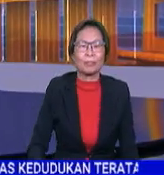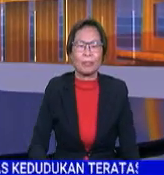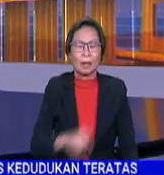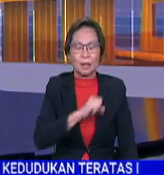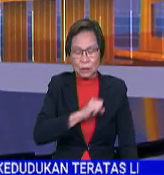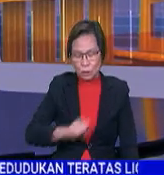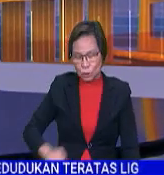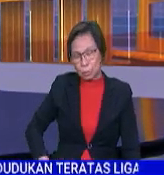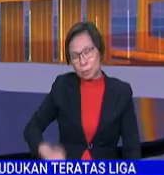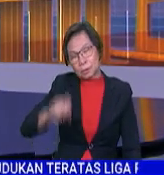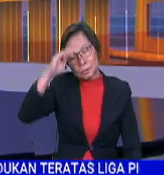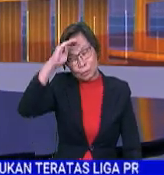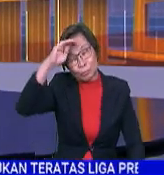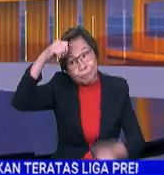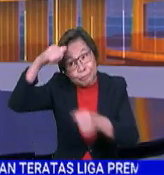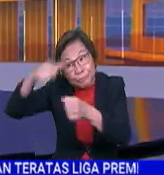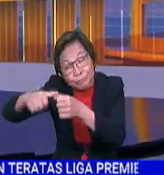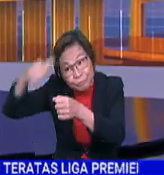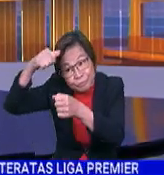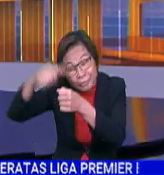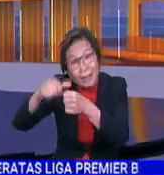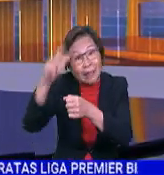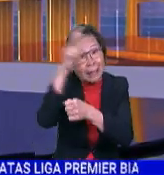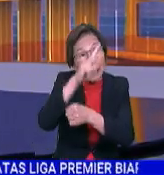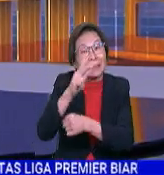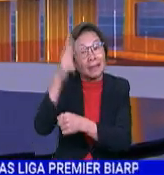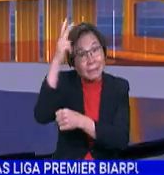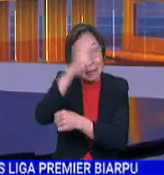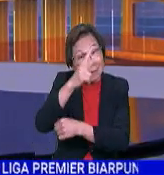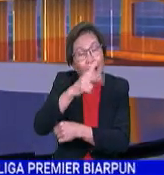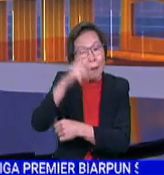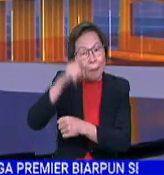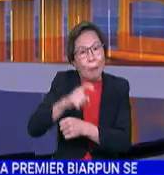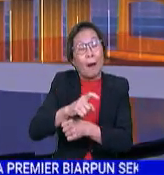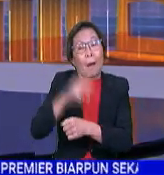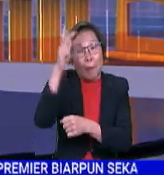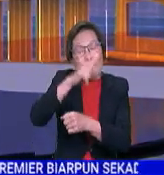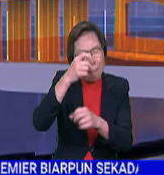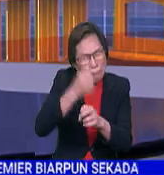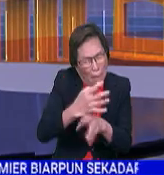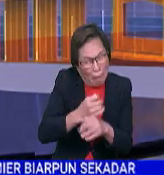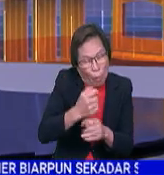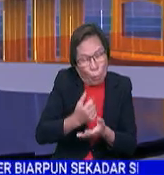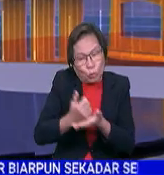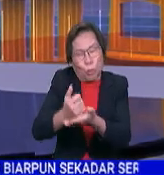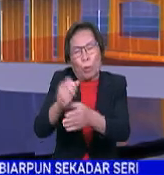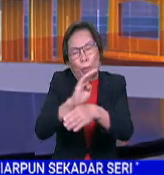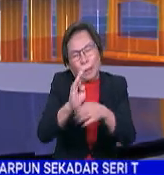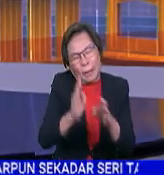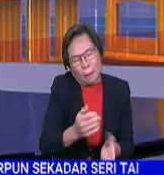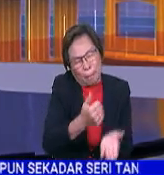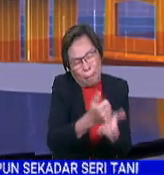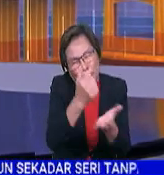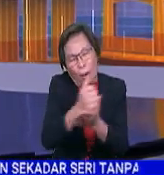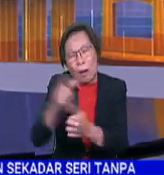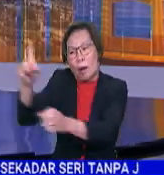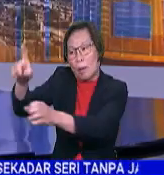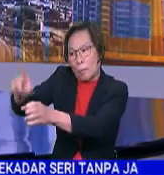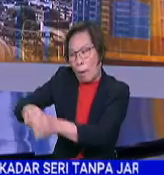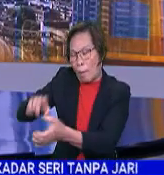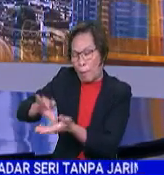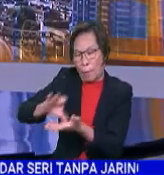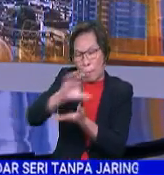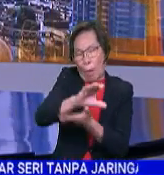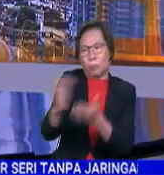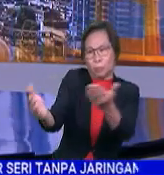Sultan Ibrahim turut mengingatkan kerajaan agar perlu bekerja keras untuk membantu peniaga dan menarik pelabur ke